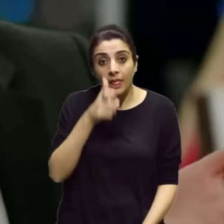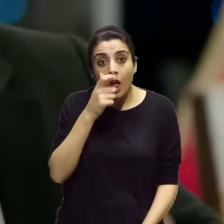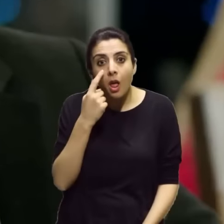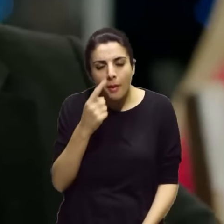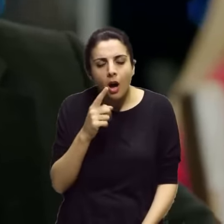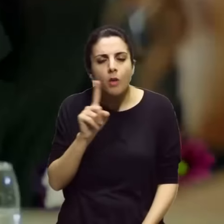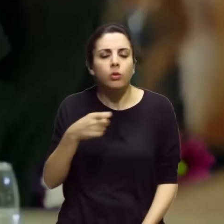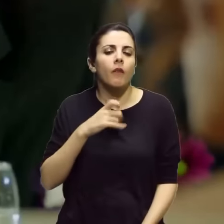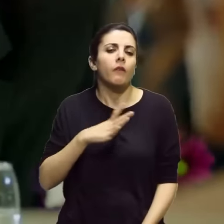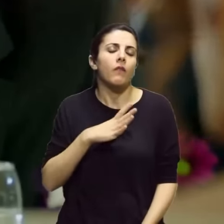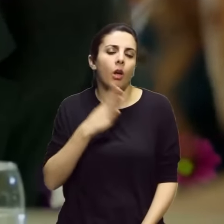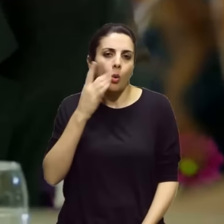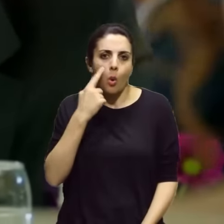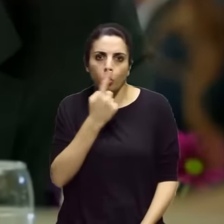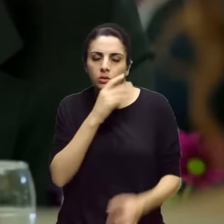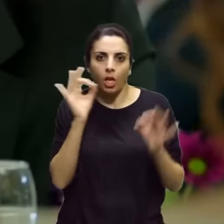bakarsan görünüyor yani bayağı şaşı ya.